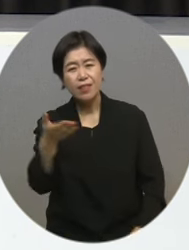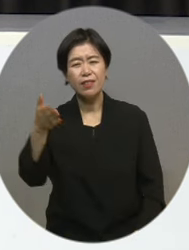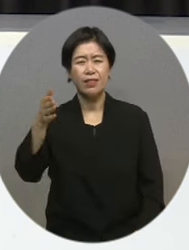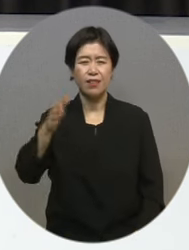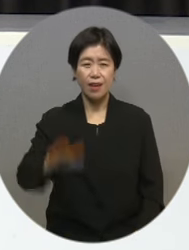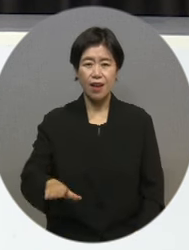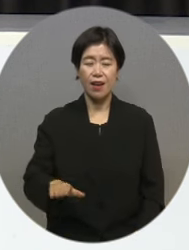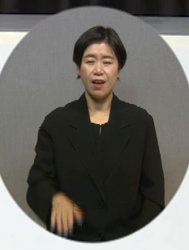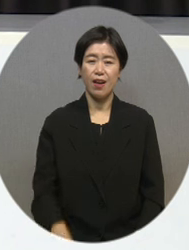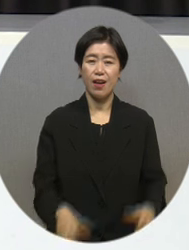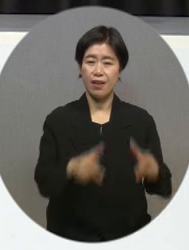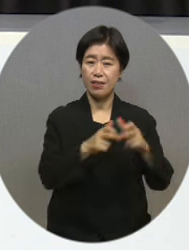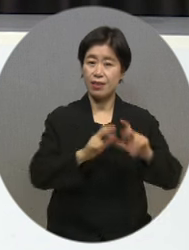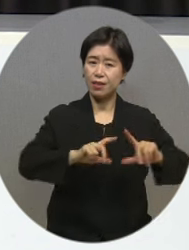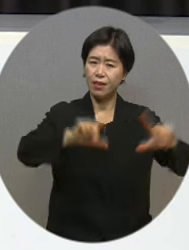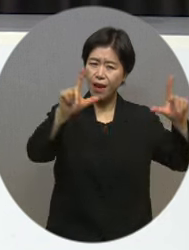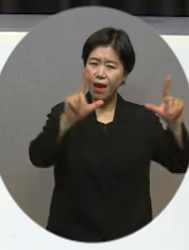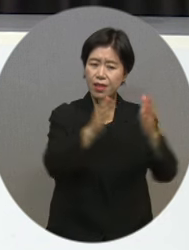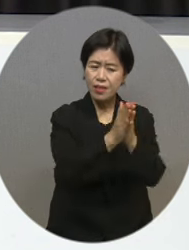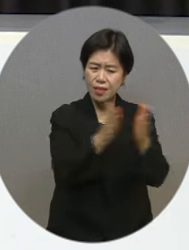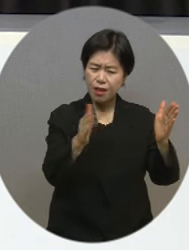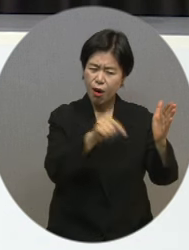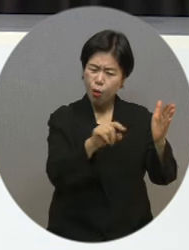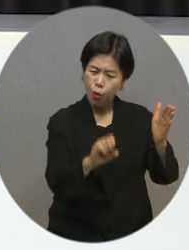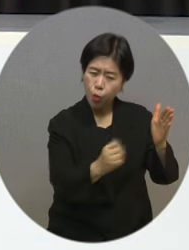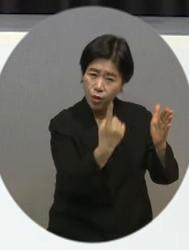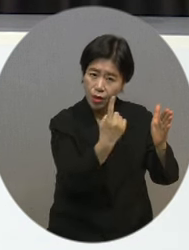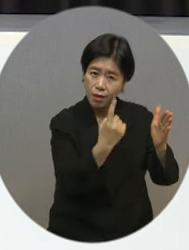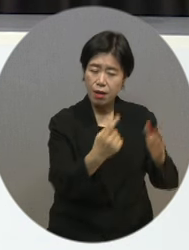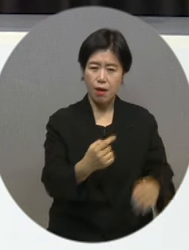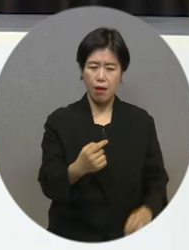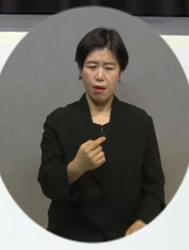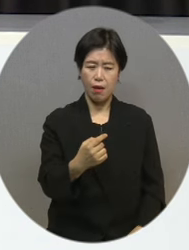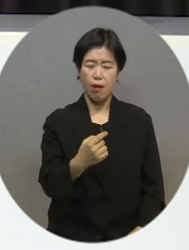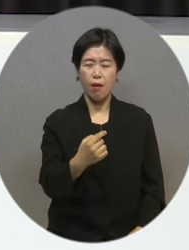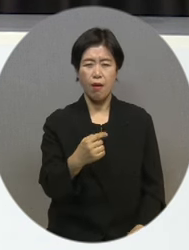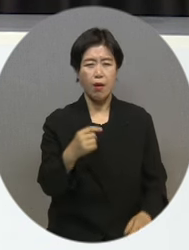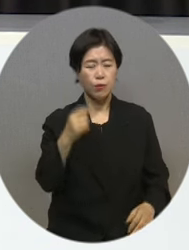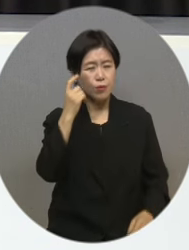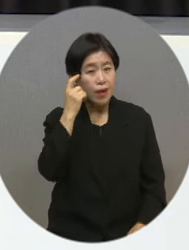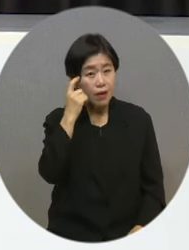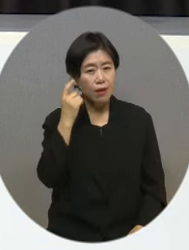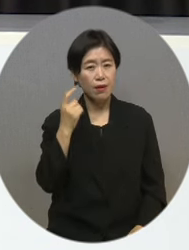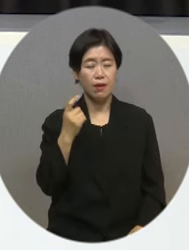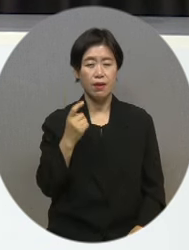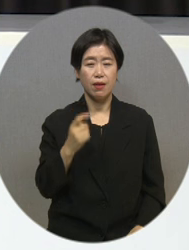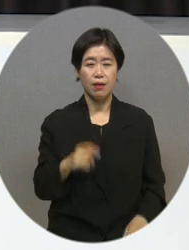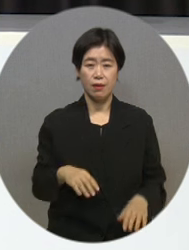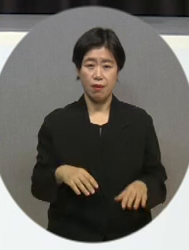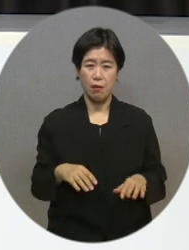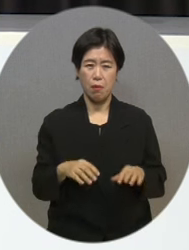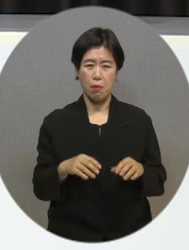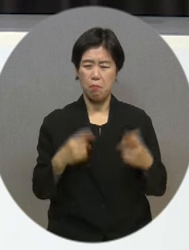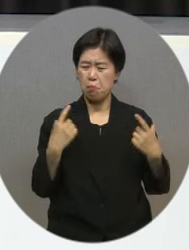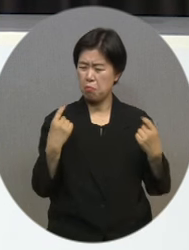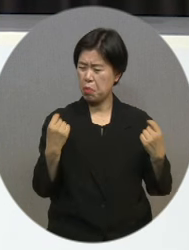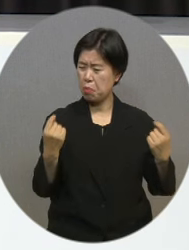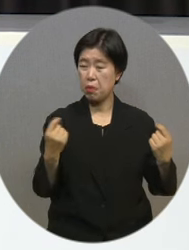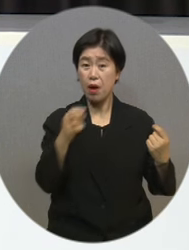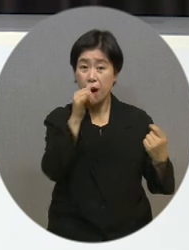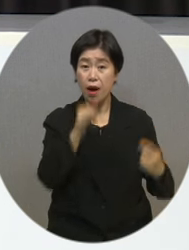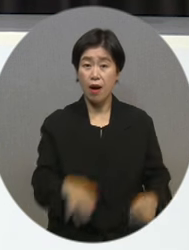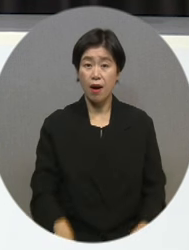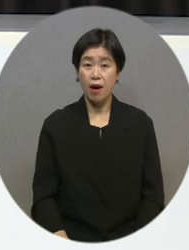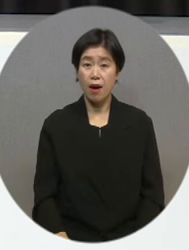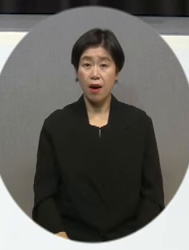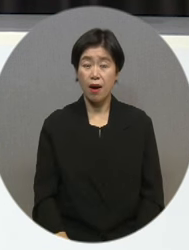시작에서부터 시작됐던 그런 관점이나 인식이 우리 사회에 아직도 장애인들은 복잡한 출근